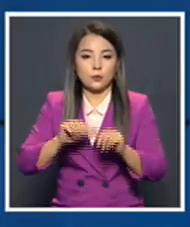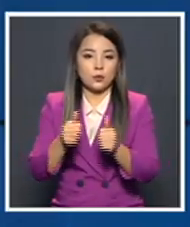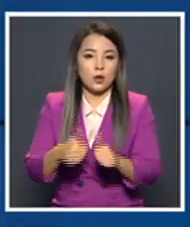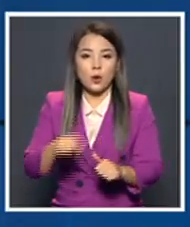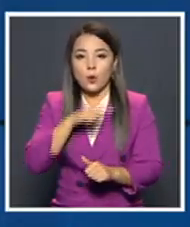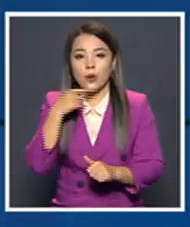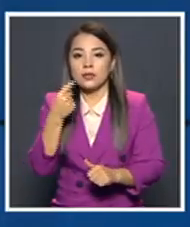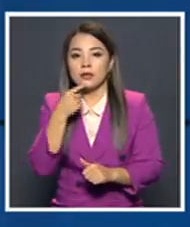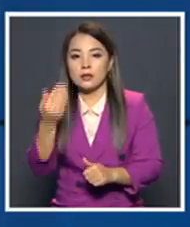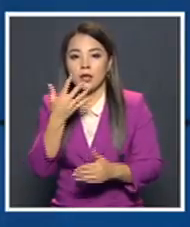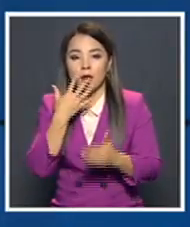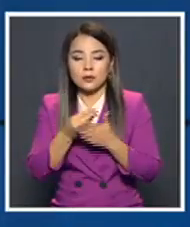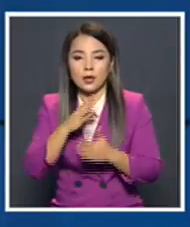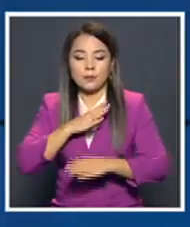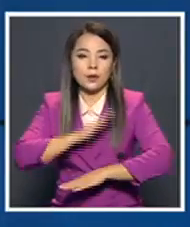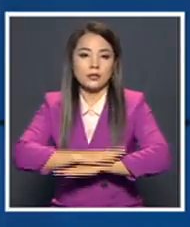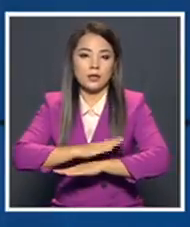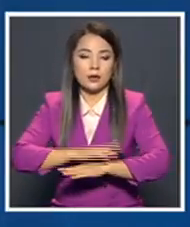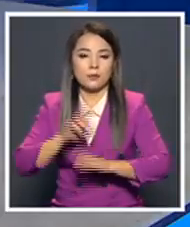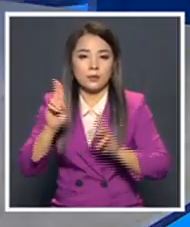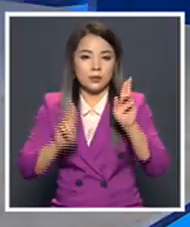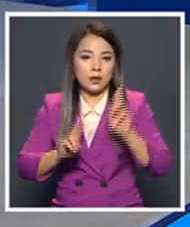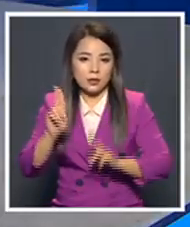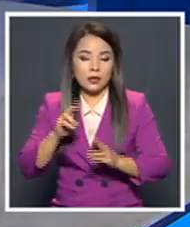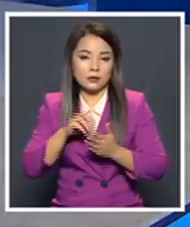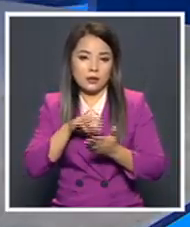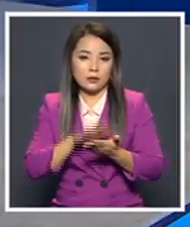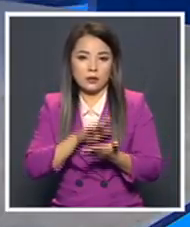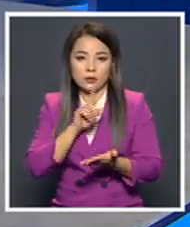орыс тіліндегі әліпби тәртіпмен анықталады.